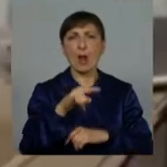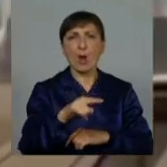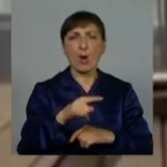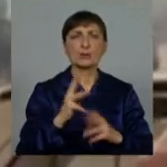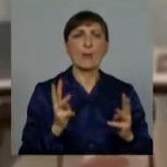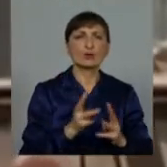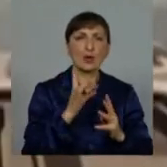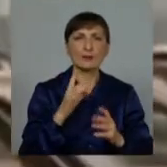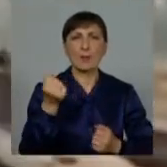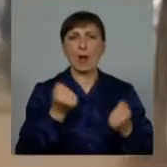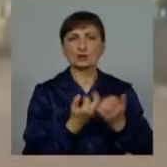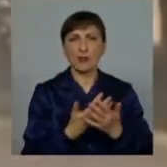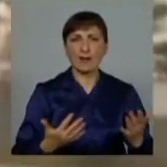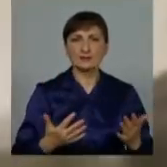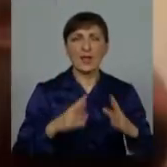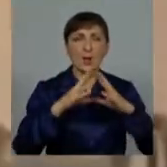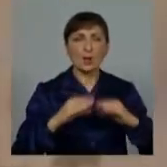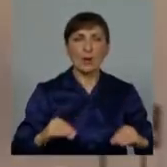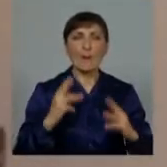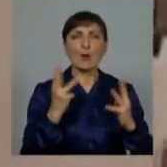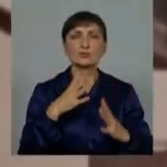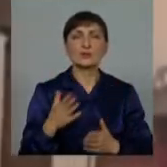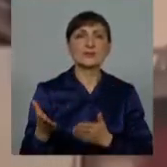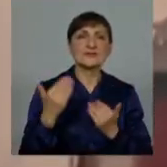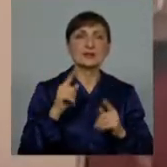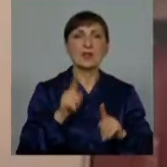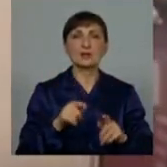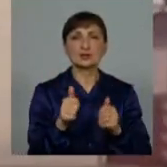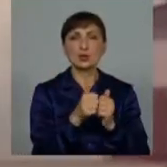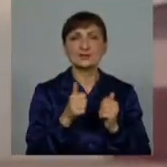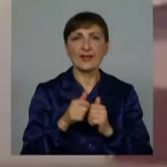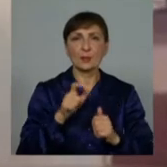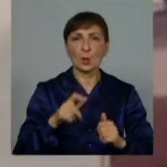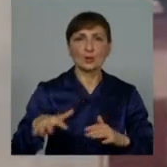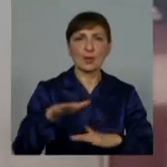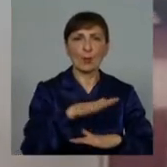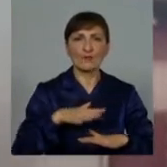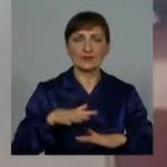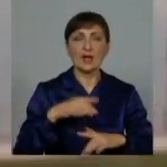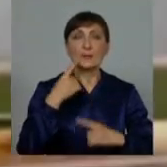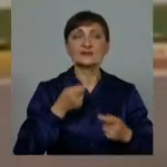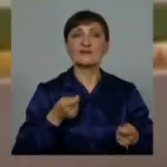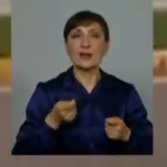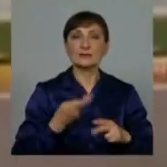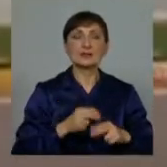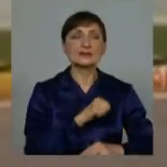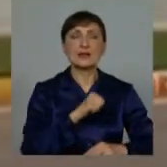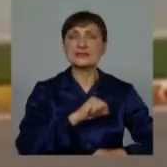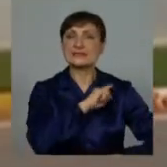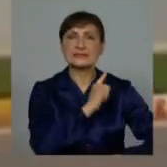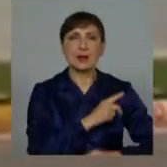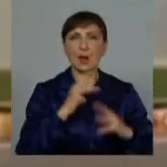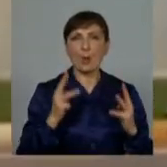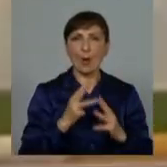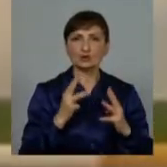единиц техники. К локализации огня были вынуждены привлечь людей из соседних провинций. По словам властей, это самый сильный пожар,